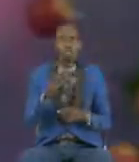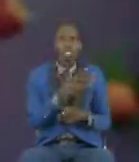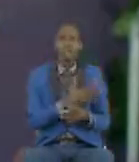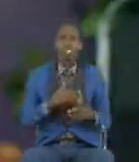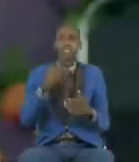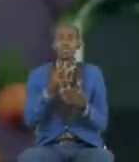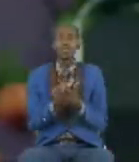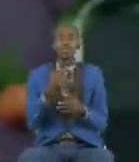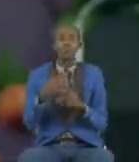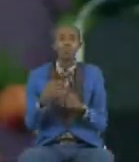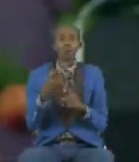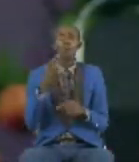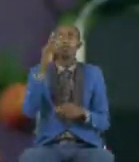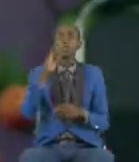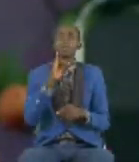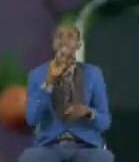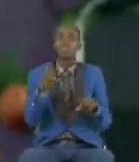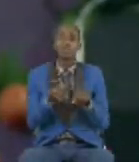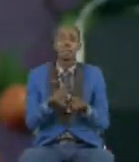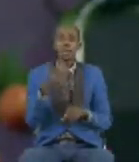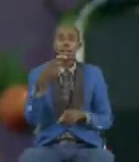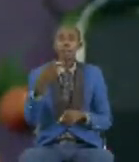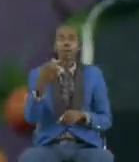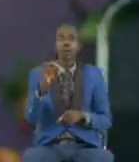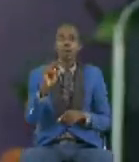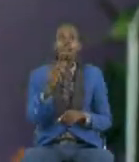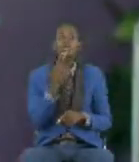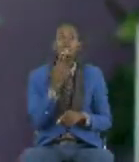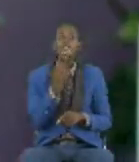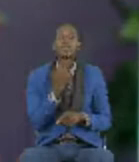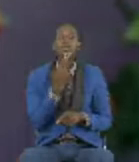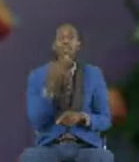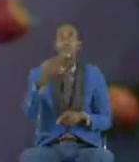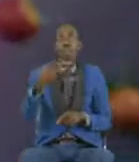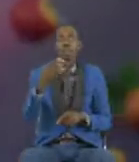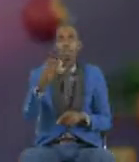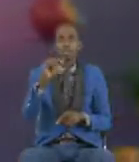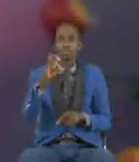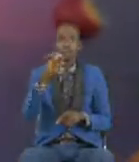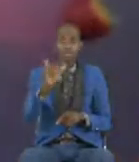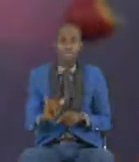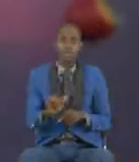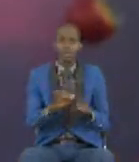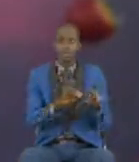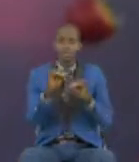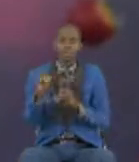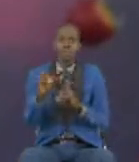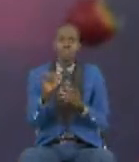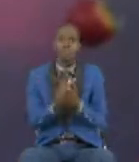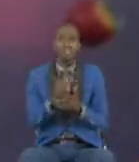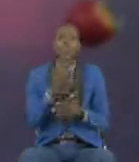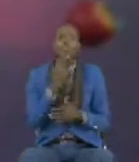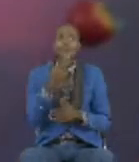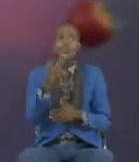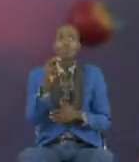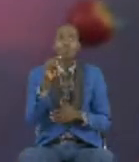est comme le miel. Vous mettez un peu de miel dedans, dans le thé, vous mettez du miel